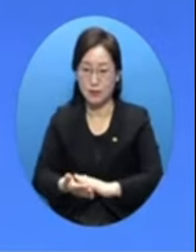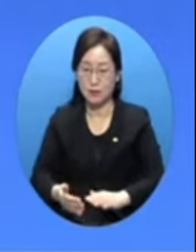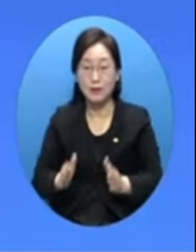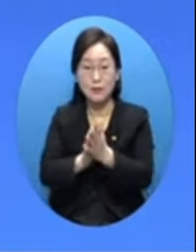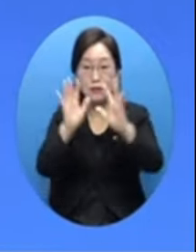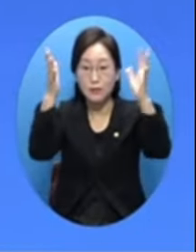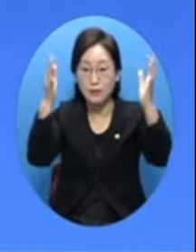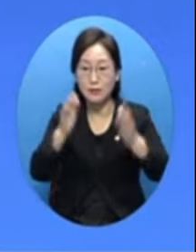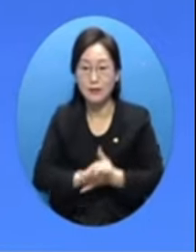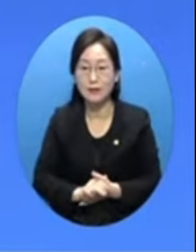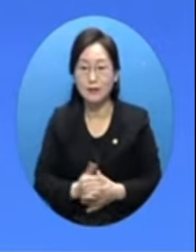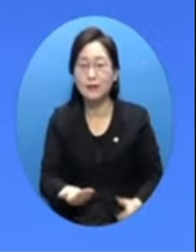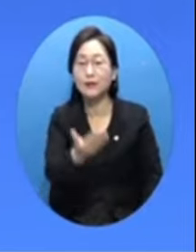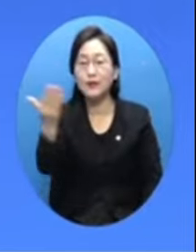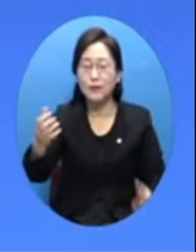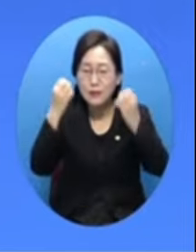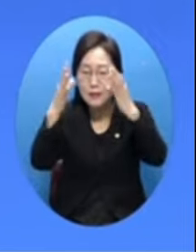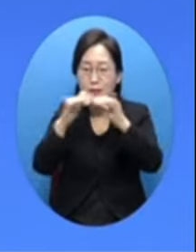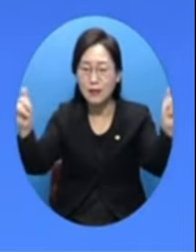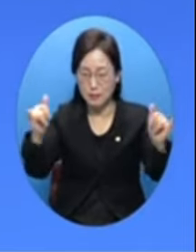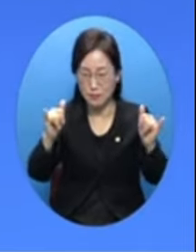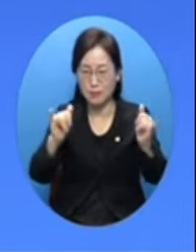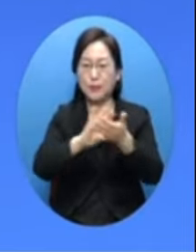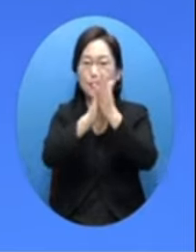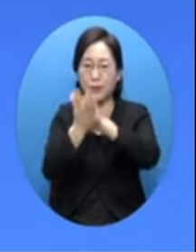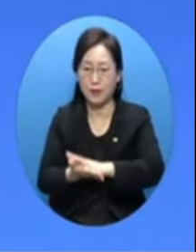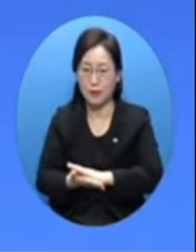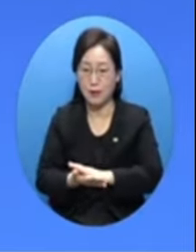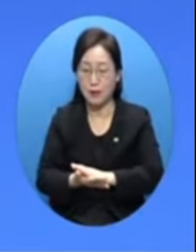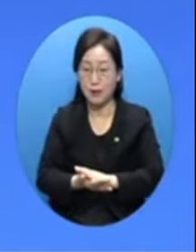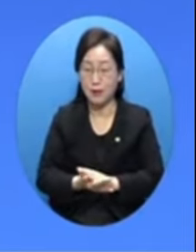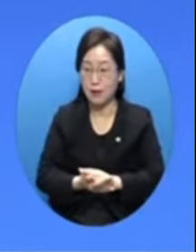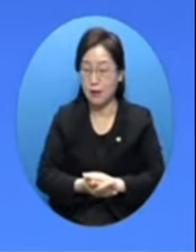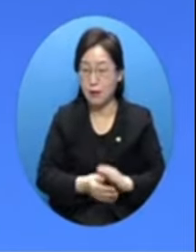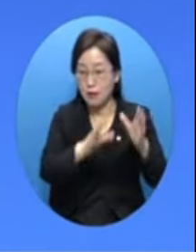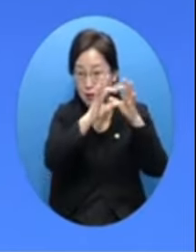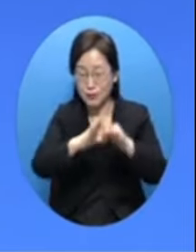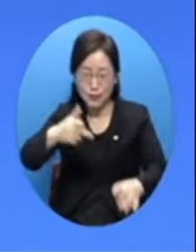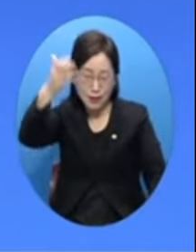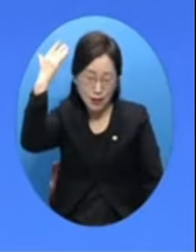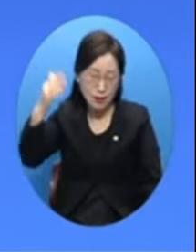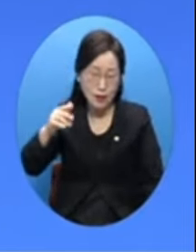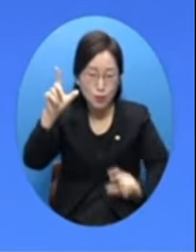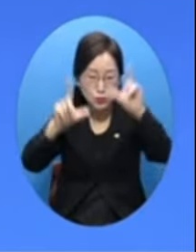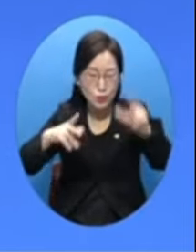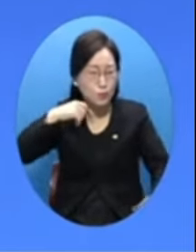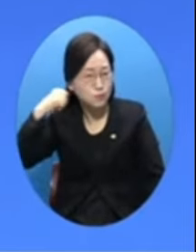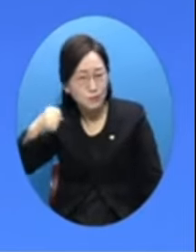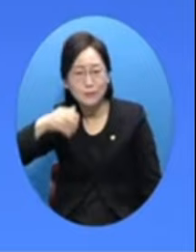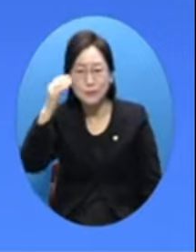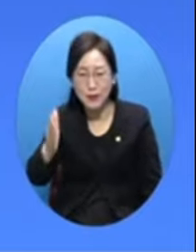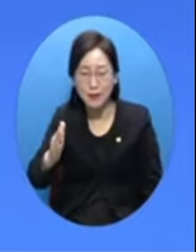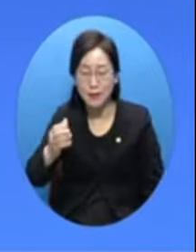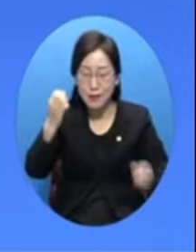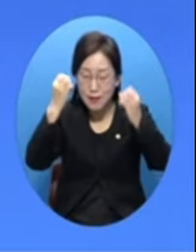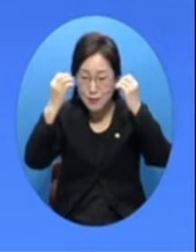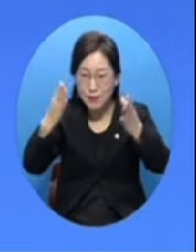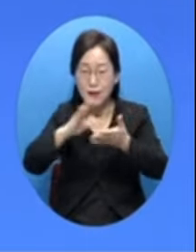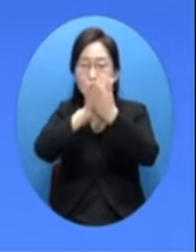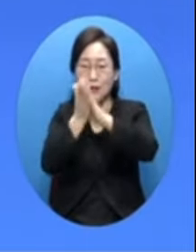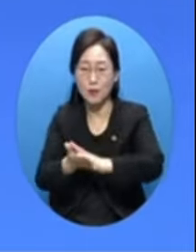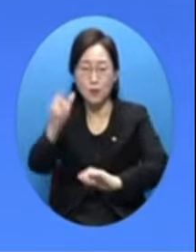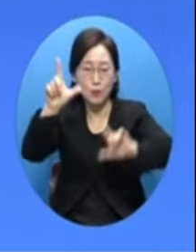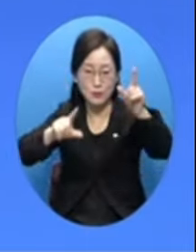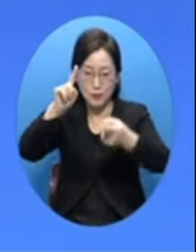할렐루야 여러분은 새 사람이 되었습니다 더 이상이 사람의 모습에 붙잡혀 살지 말고 변화된 새 사람의 모습으로